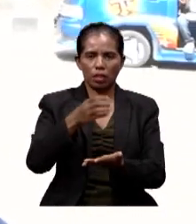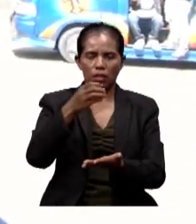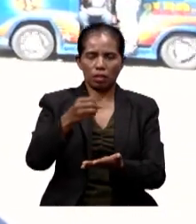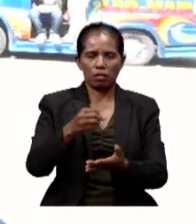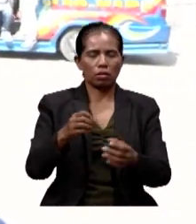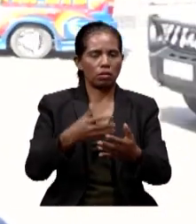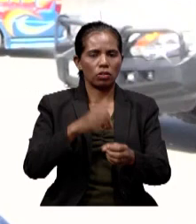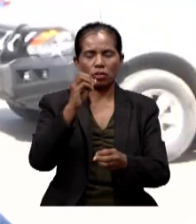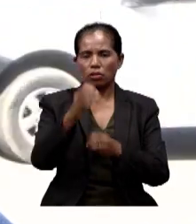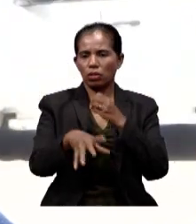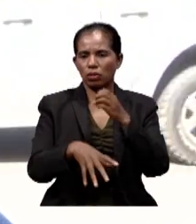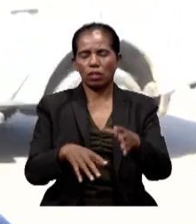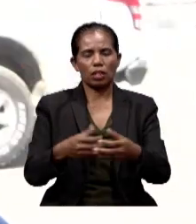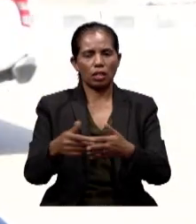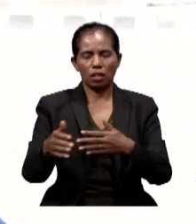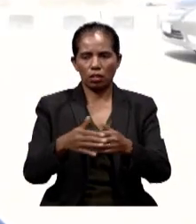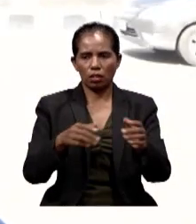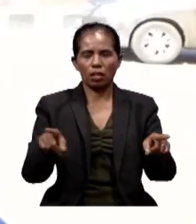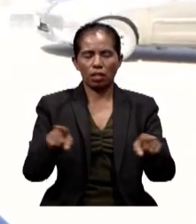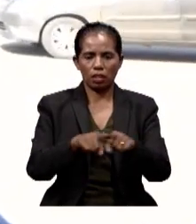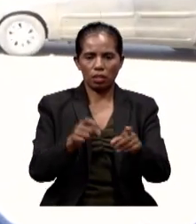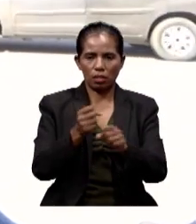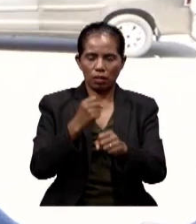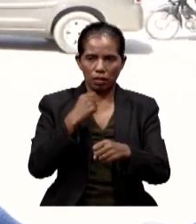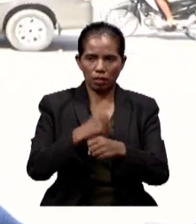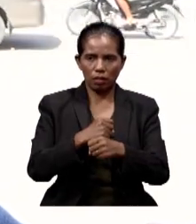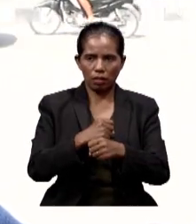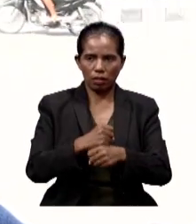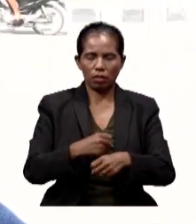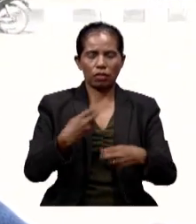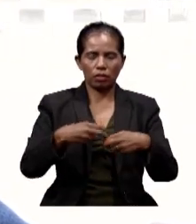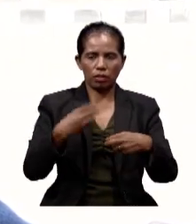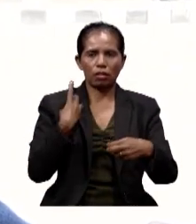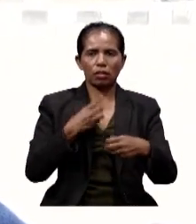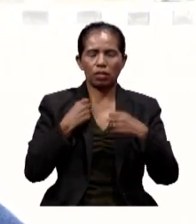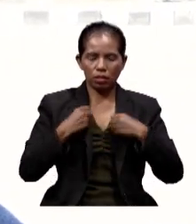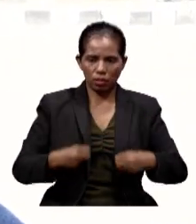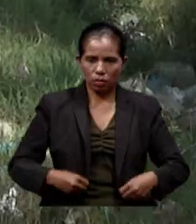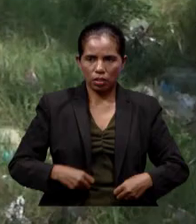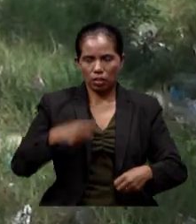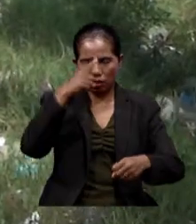idane anesa, halo, impacto ba ite ne saudi rasik temo hira,